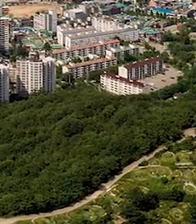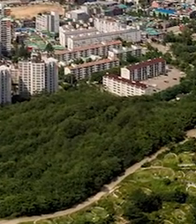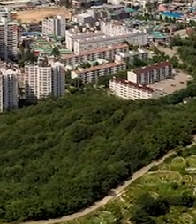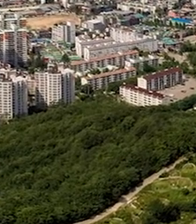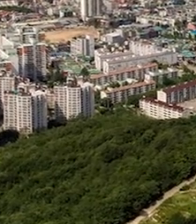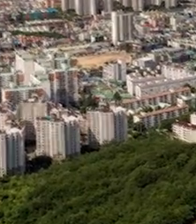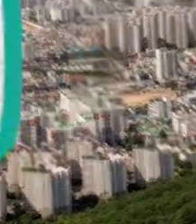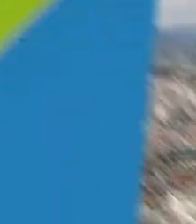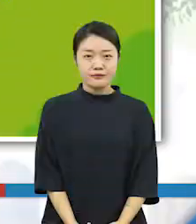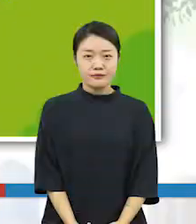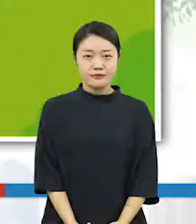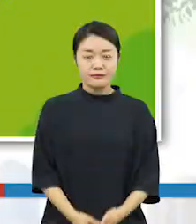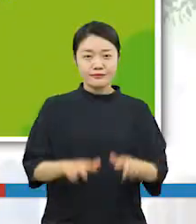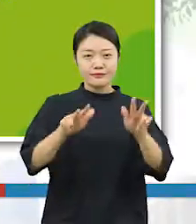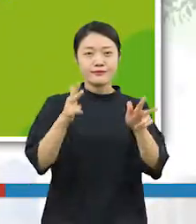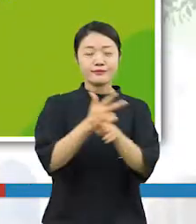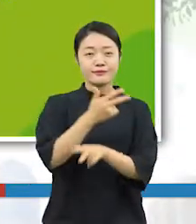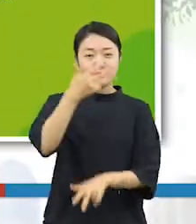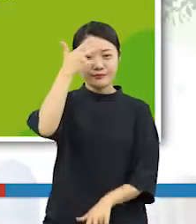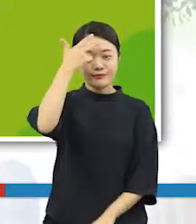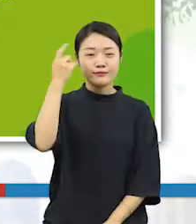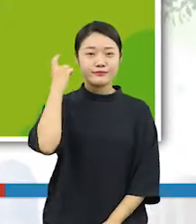이번 주 부평 소식입니다.